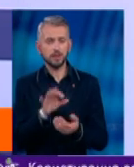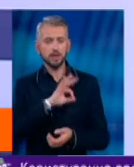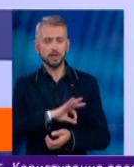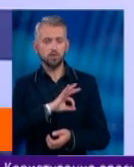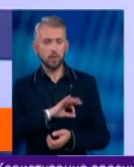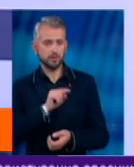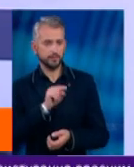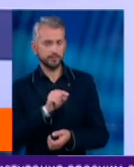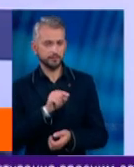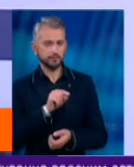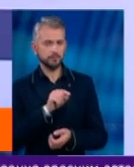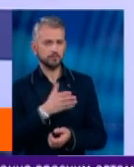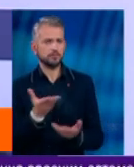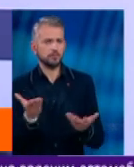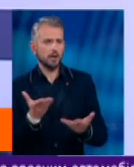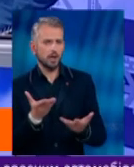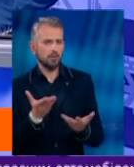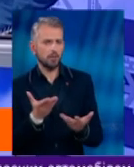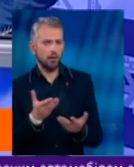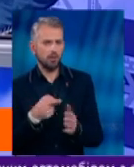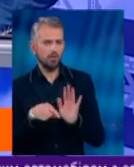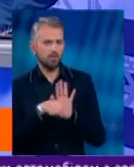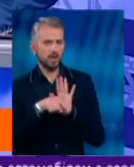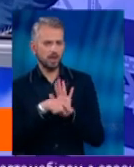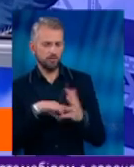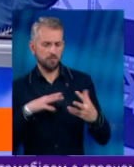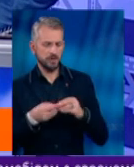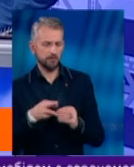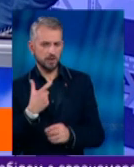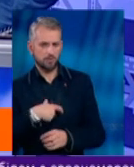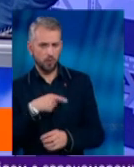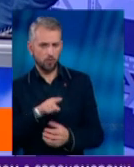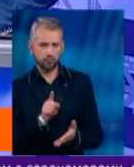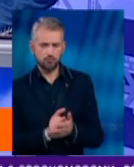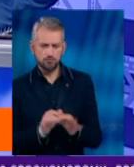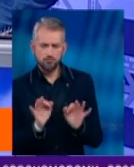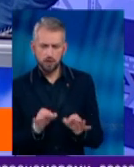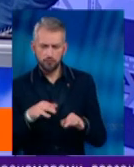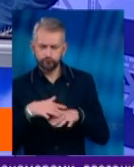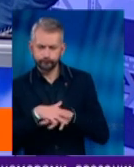использовать этот инструмент там, с какими-то там негативными последствиями для себя. То есть он здраво должен оценить